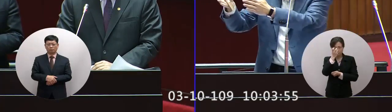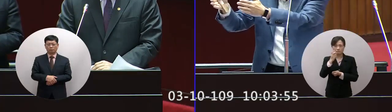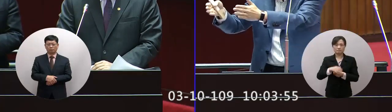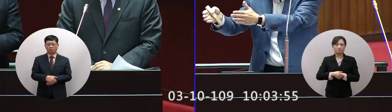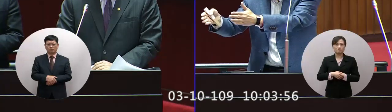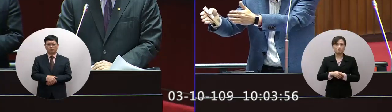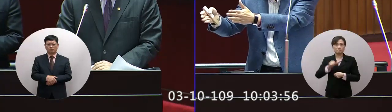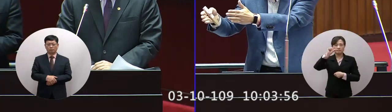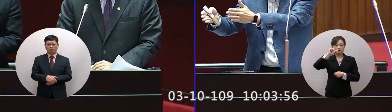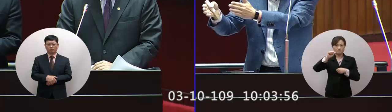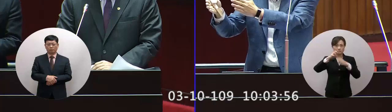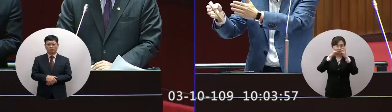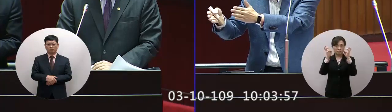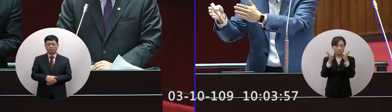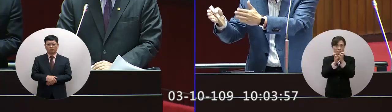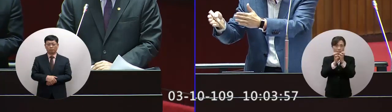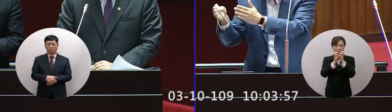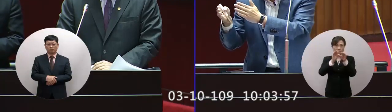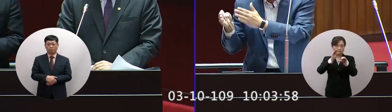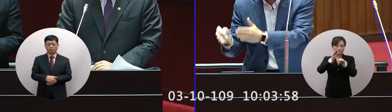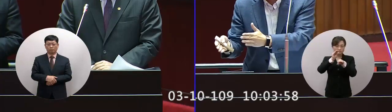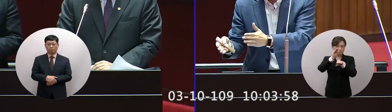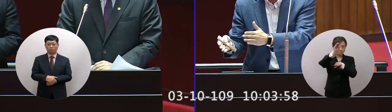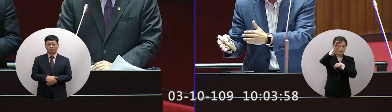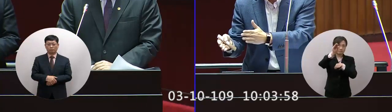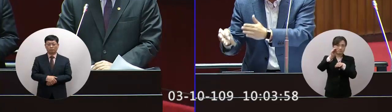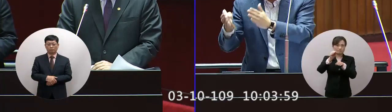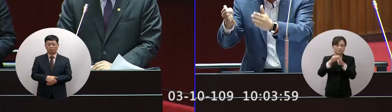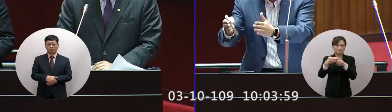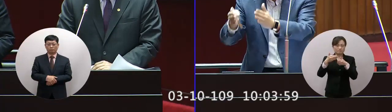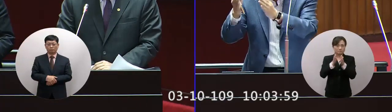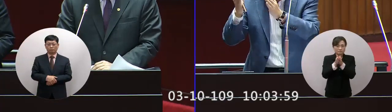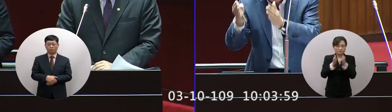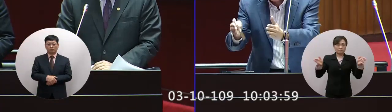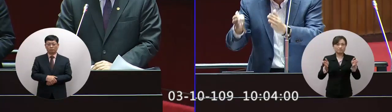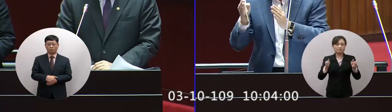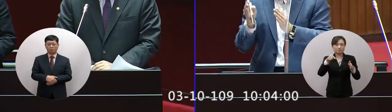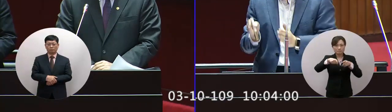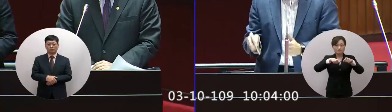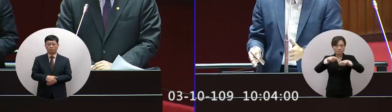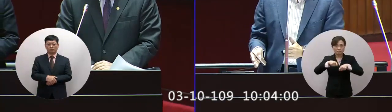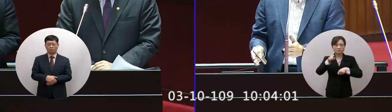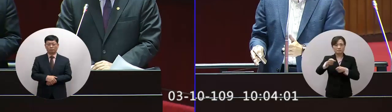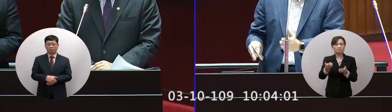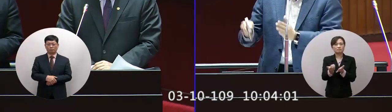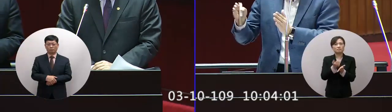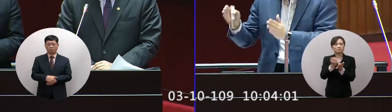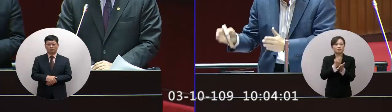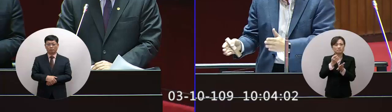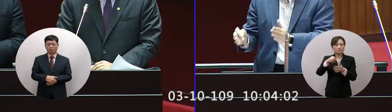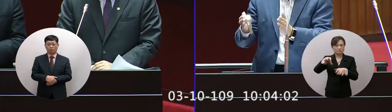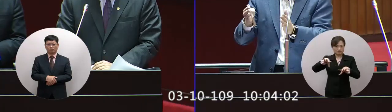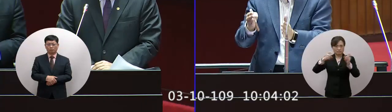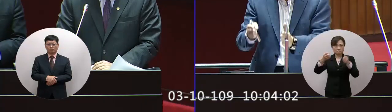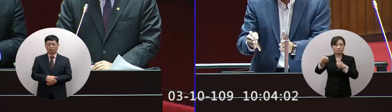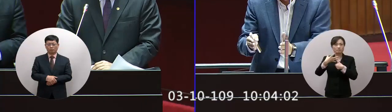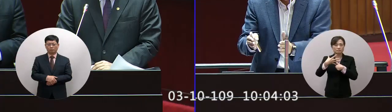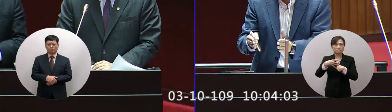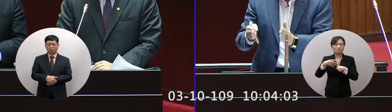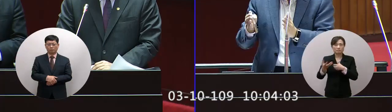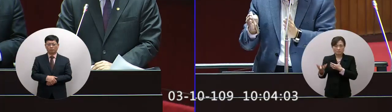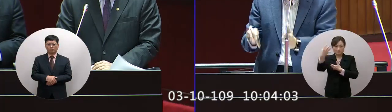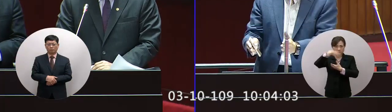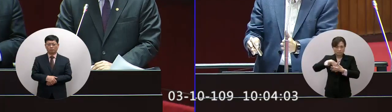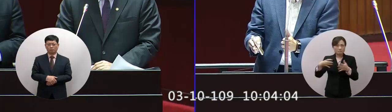拓宽向南延到苗栗头份这个计划喽，你刚刚跟我第一句话就有说一并会来纳